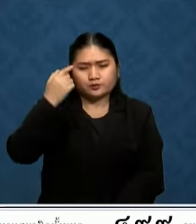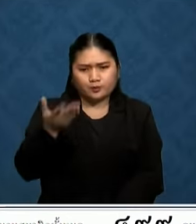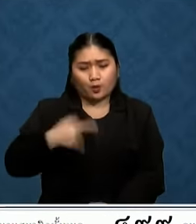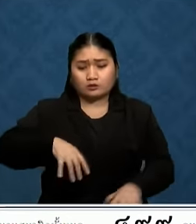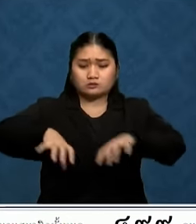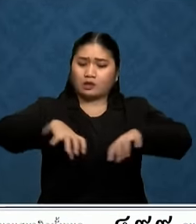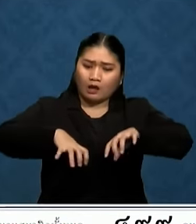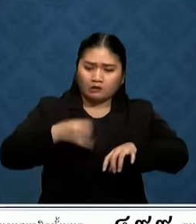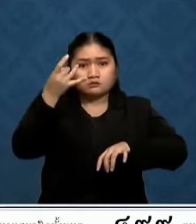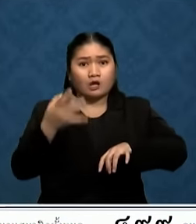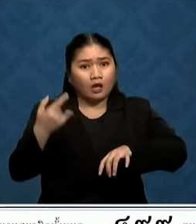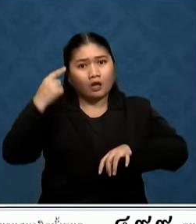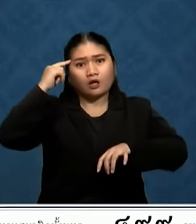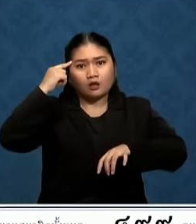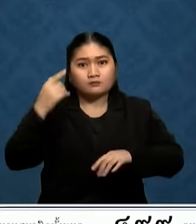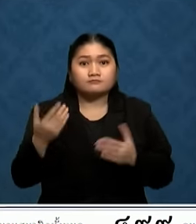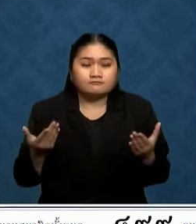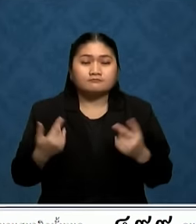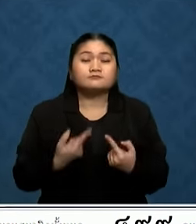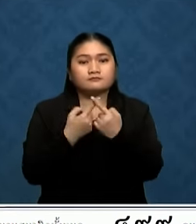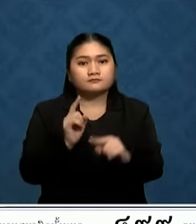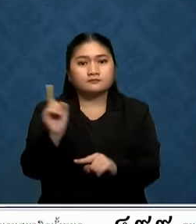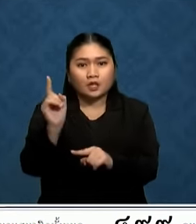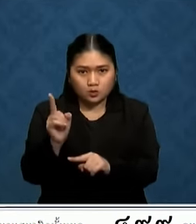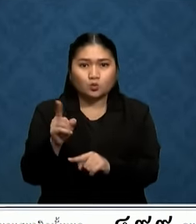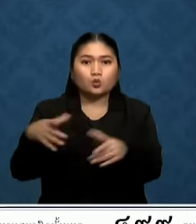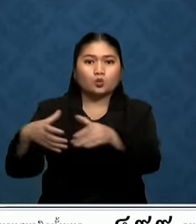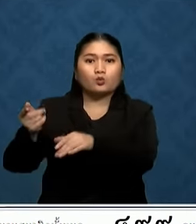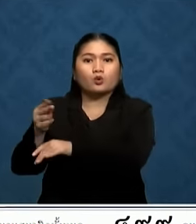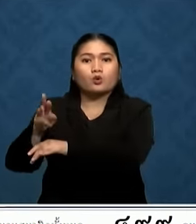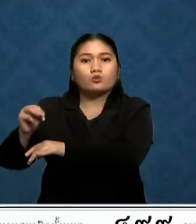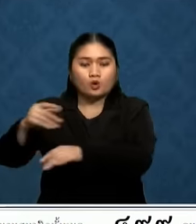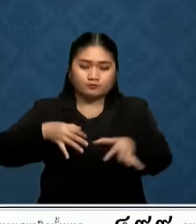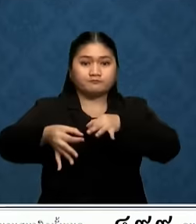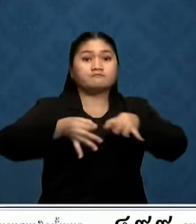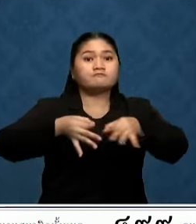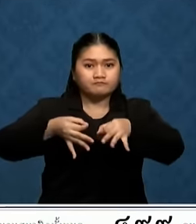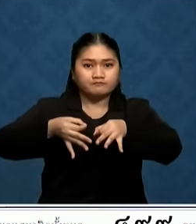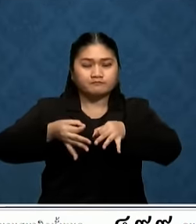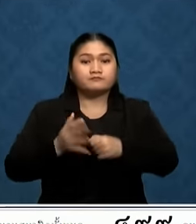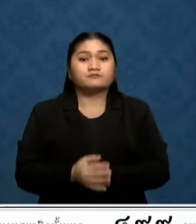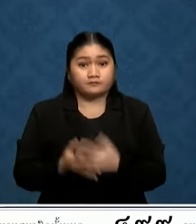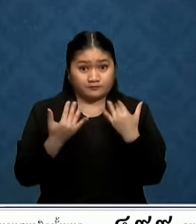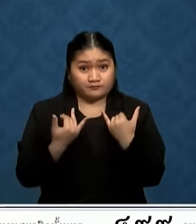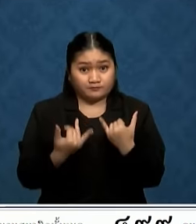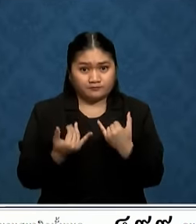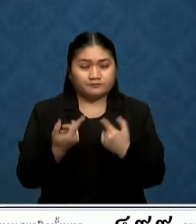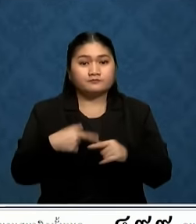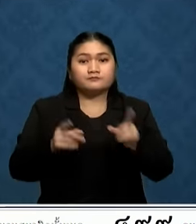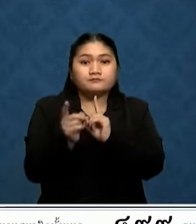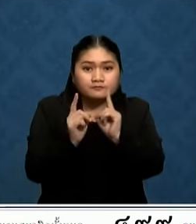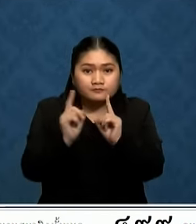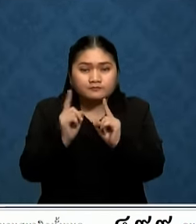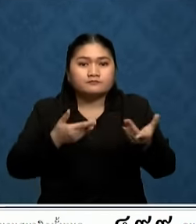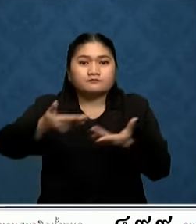เี่นะมันคืออะไรนะคะเดี๋ยวคงจะต้องให้เอิทางคณะรัฐมนตรีได้มีการชี้แจงนะคะแต่วันนี้ที่เรากำลังจะมาคุยกันอยู่น